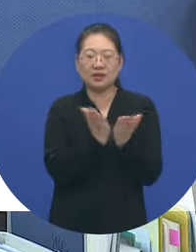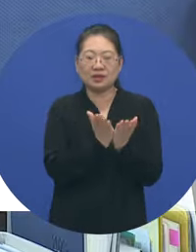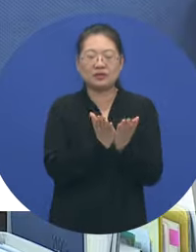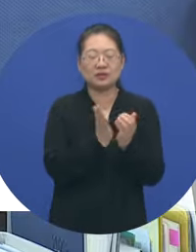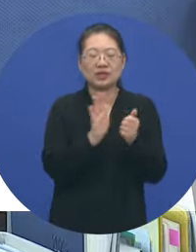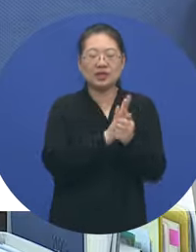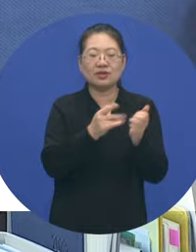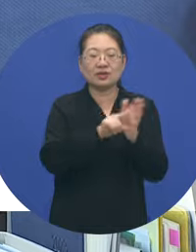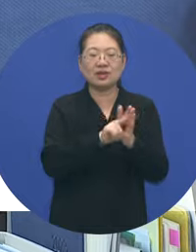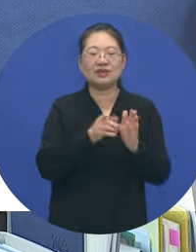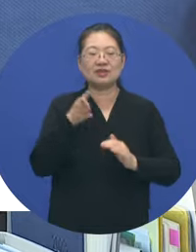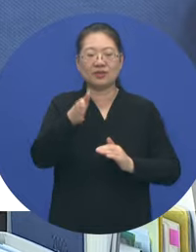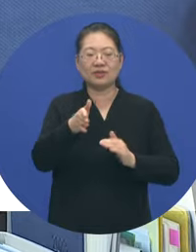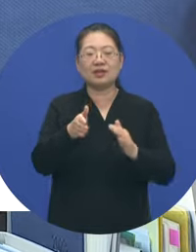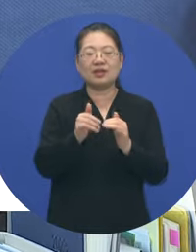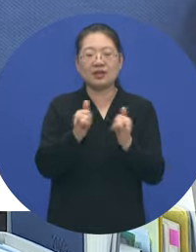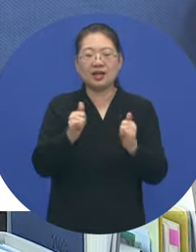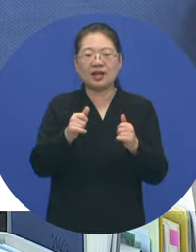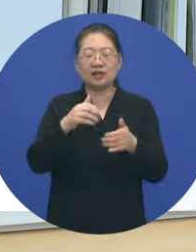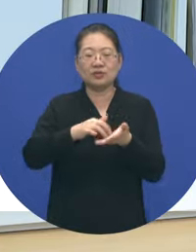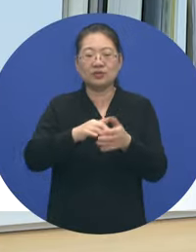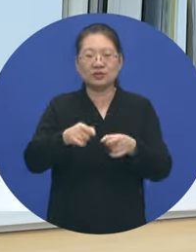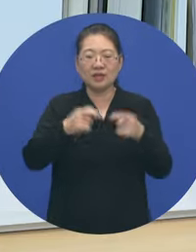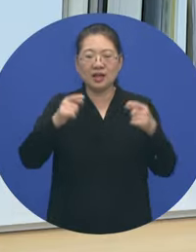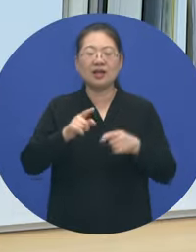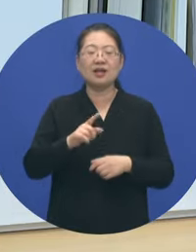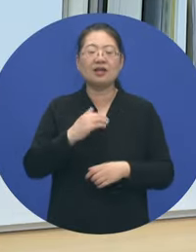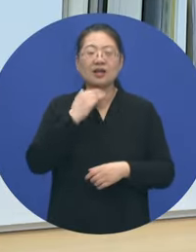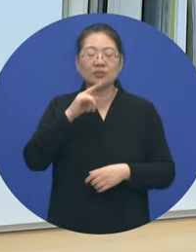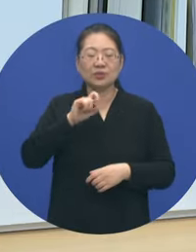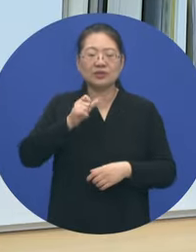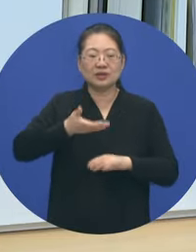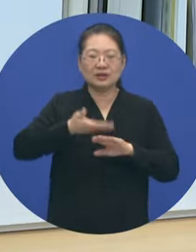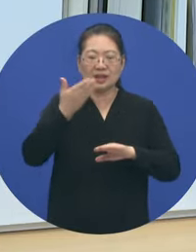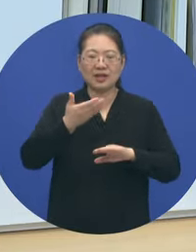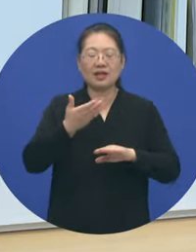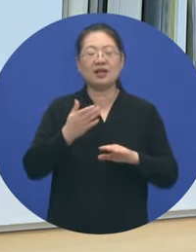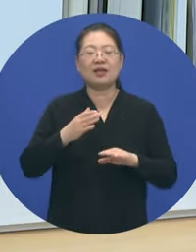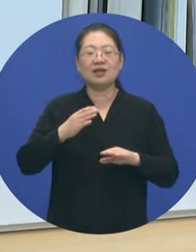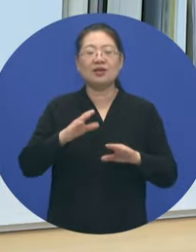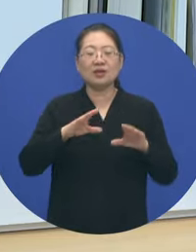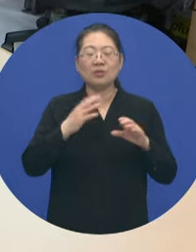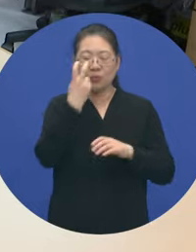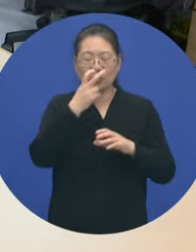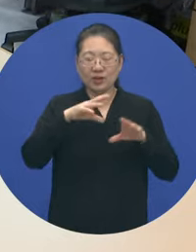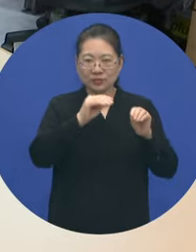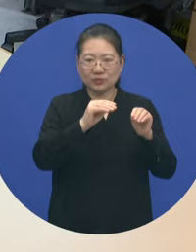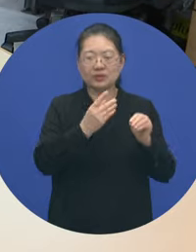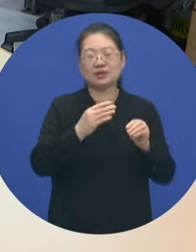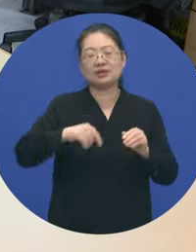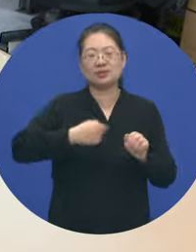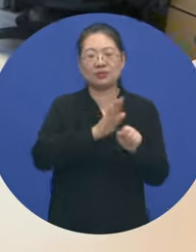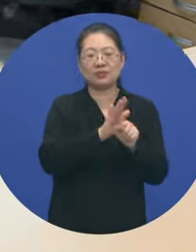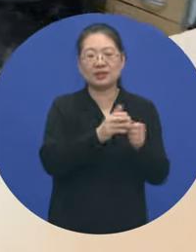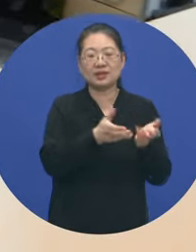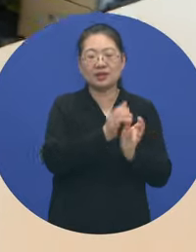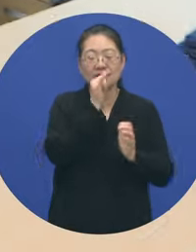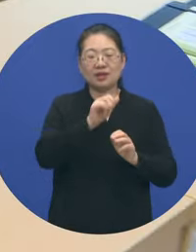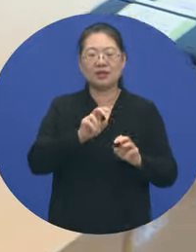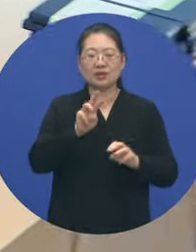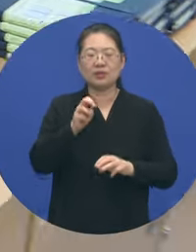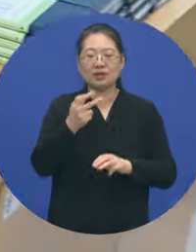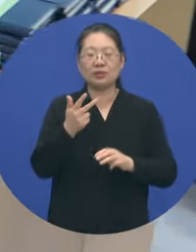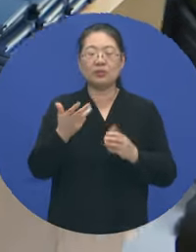위한 전담인력을 늘리고 15세 이상 보호종료예정 아동을 위한 자립준비팀을 신설했습니다.